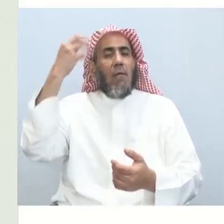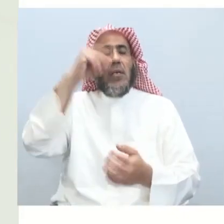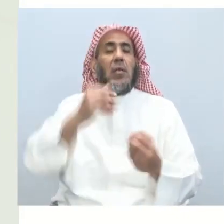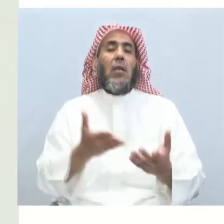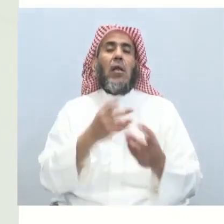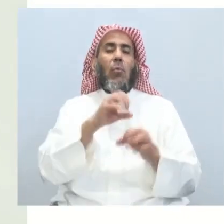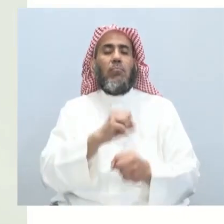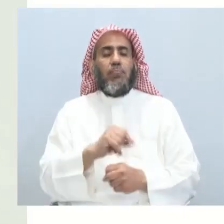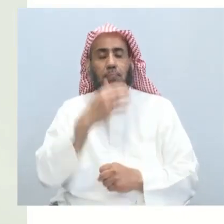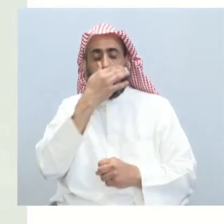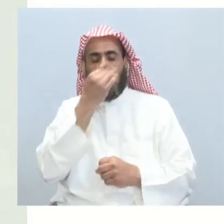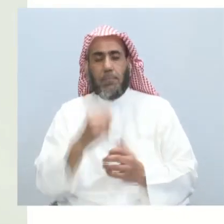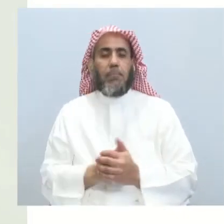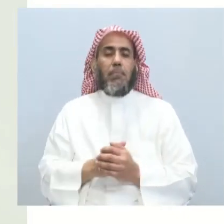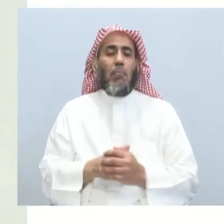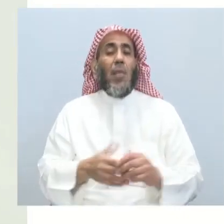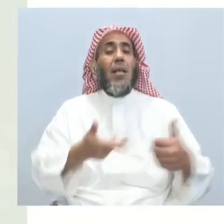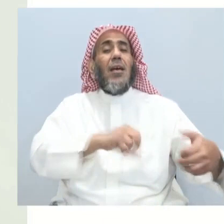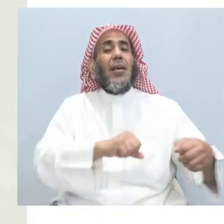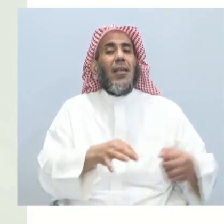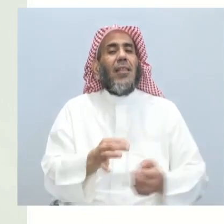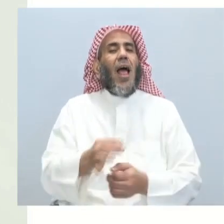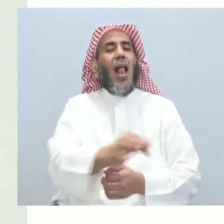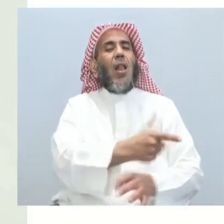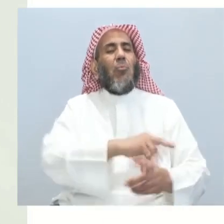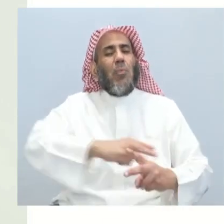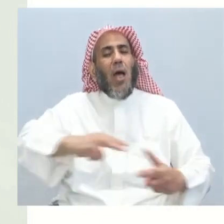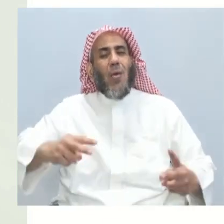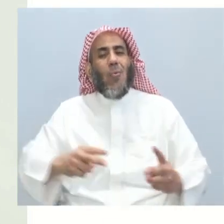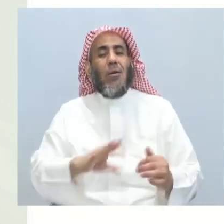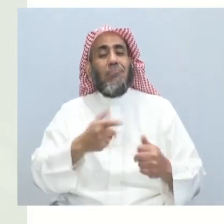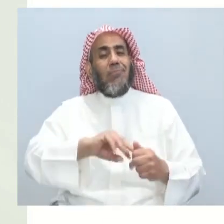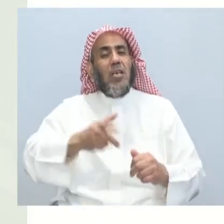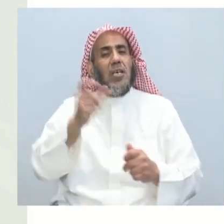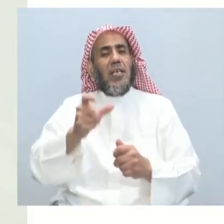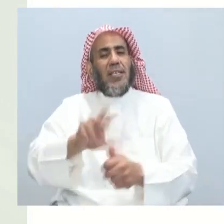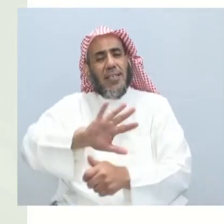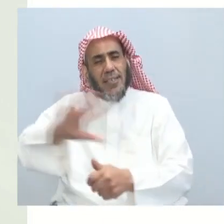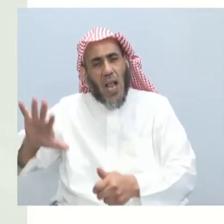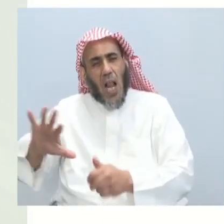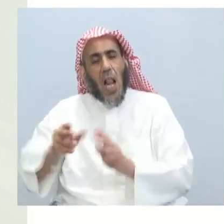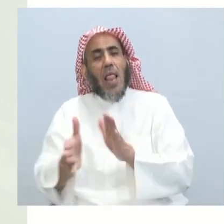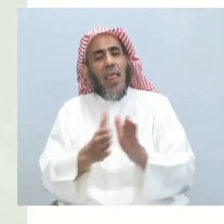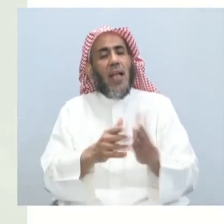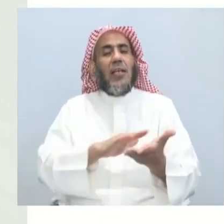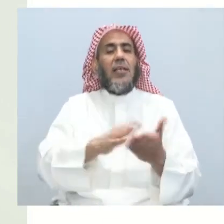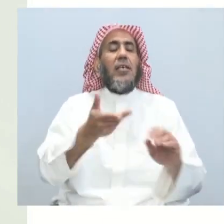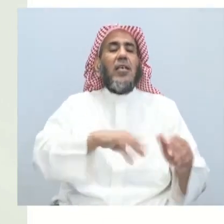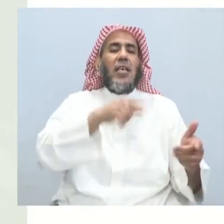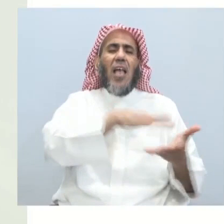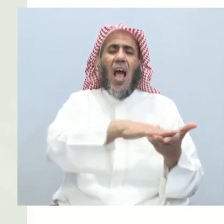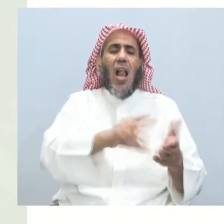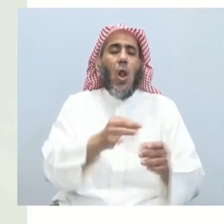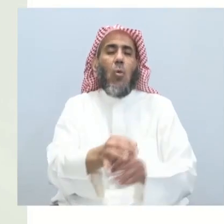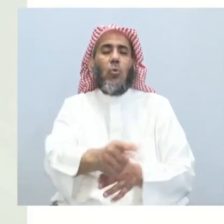رحمه الله رثاء المدن ايضا هذا من انواع الرثاء بعد رثاء الرجاله والعلماء وهنا رثاء المدن